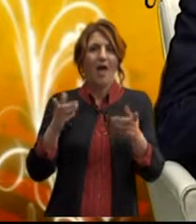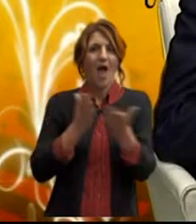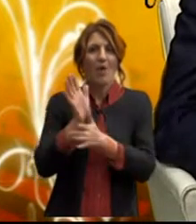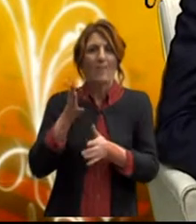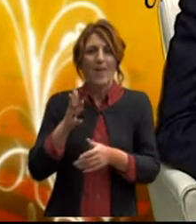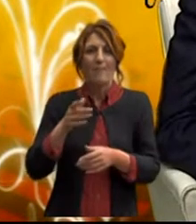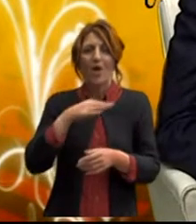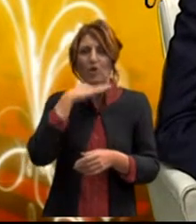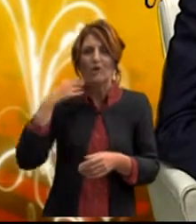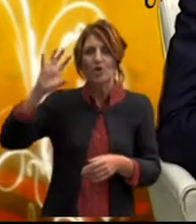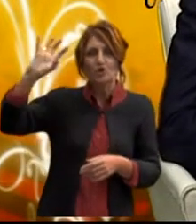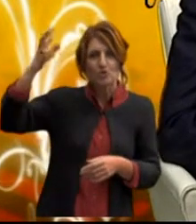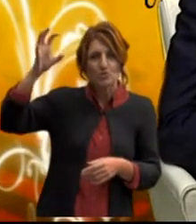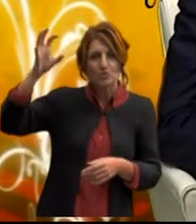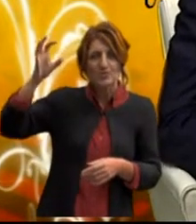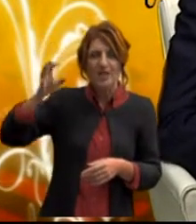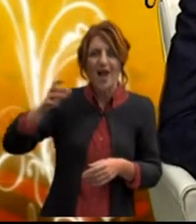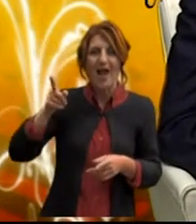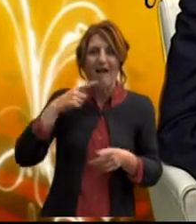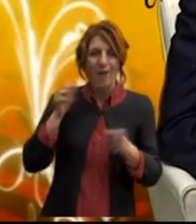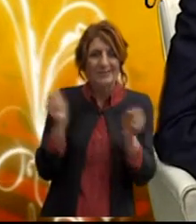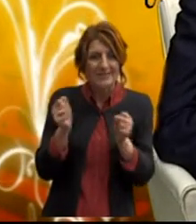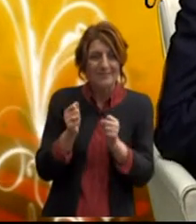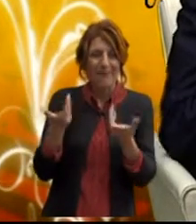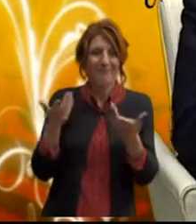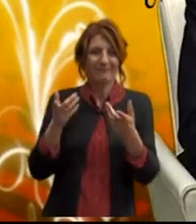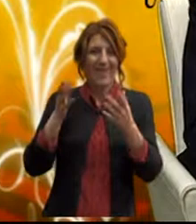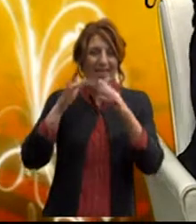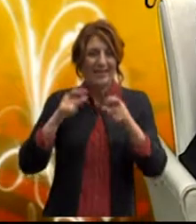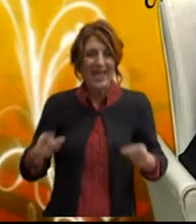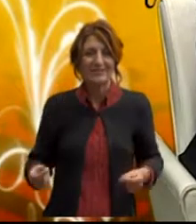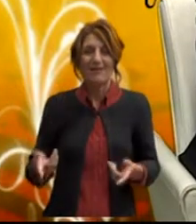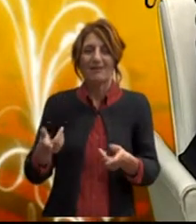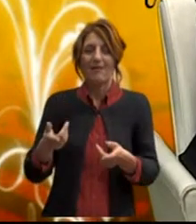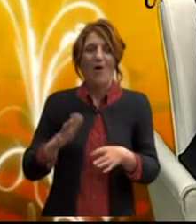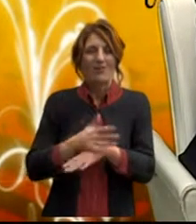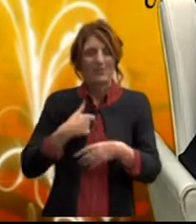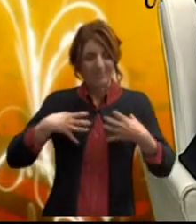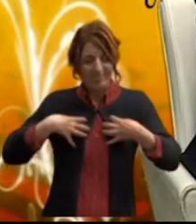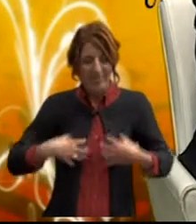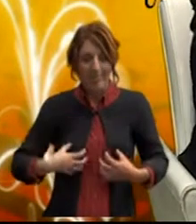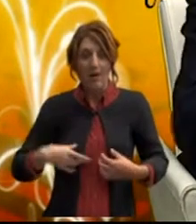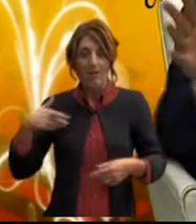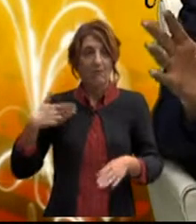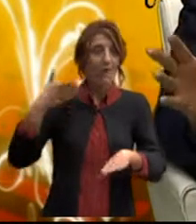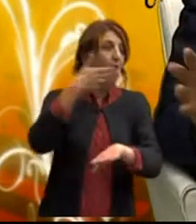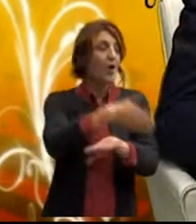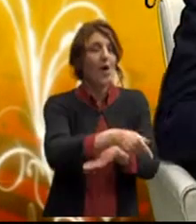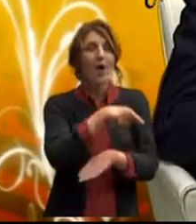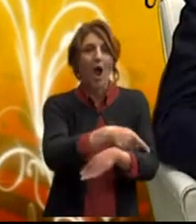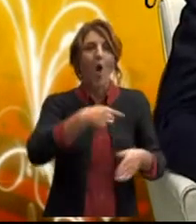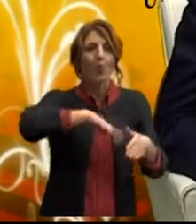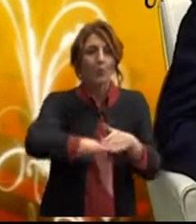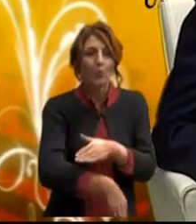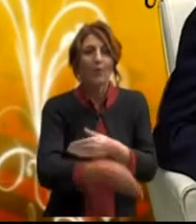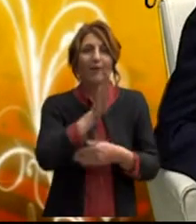pasti u teške oblike depresije. Jesen, zima je njima grozno. Ako odu u južne krajeve gdje je sad ljeto i gdje ima sunca, onda